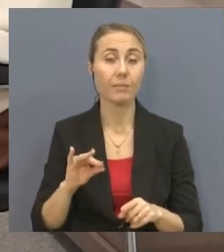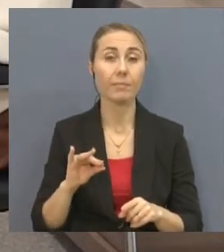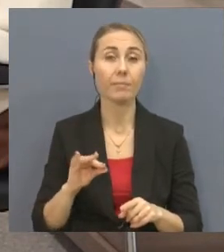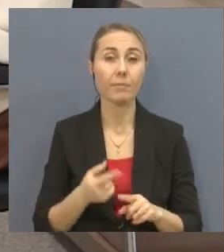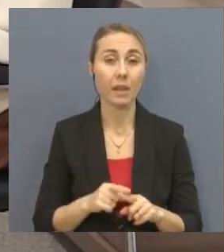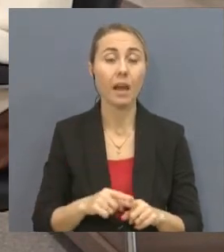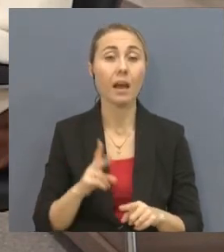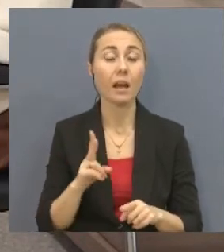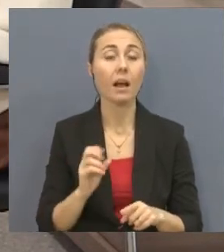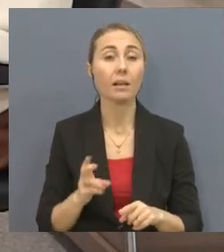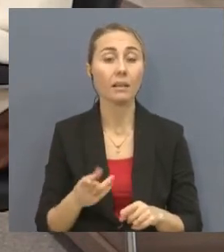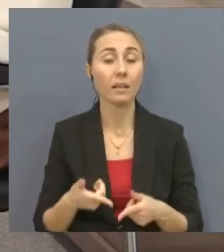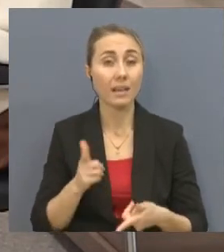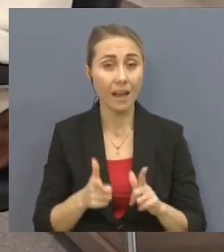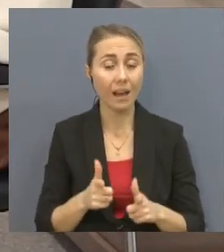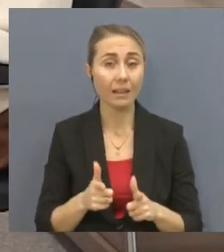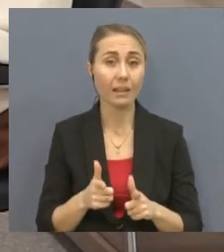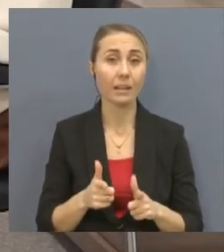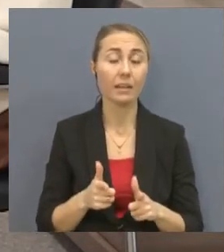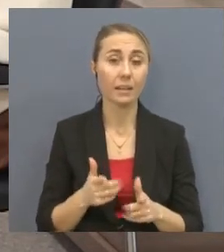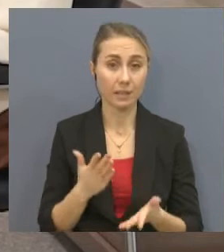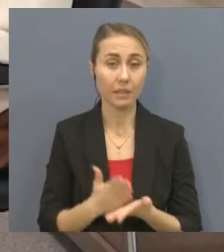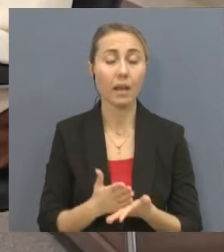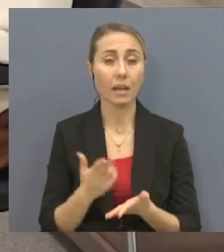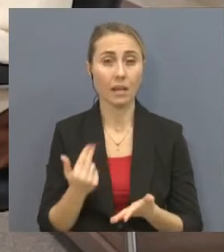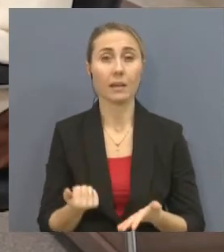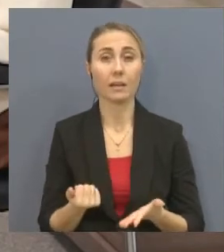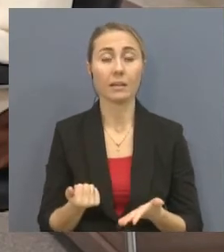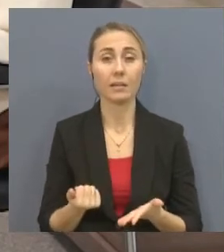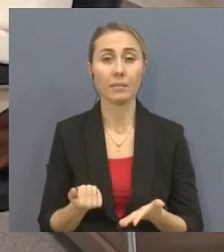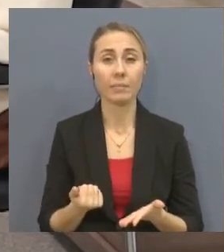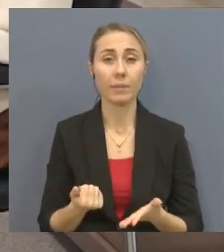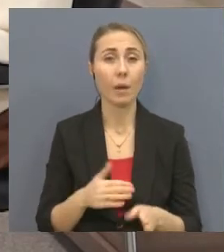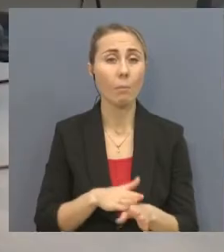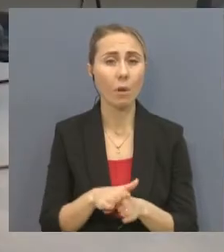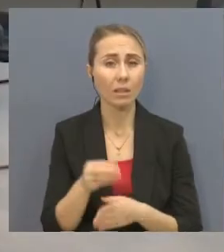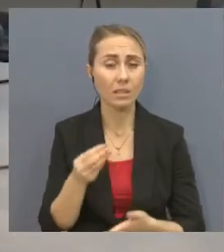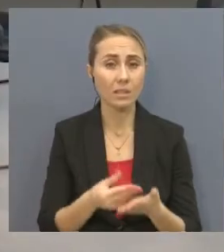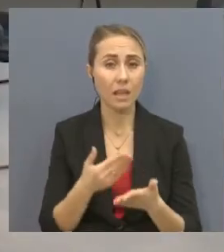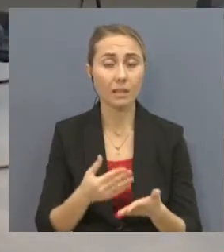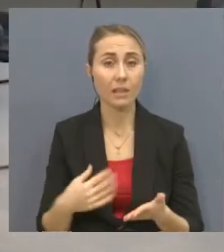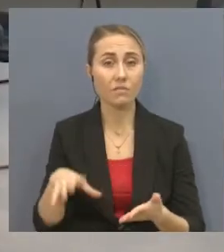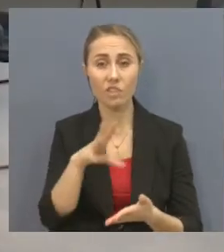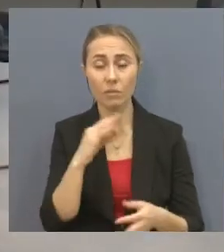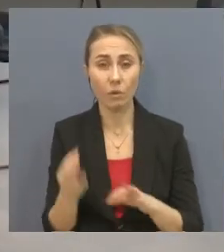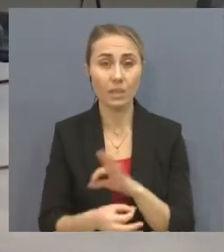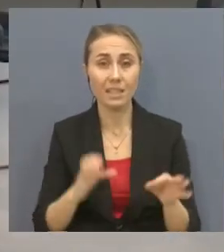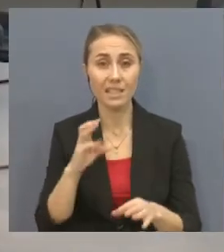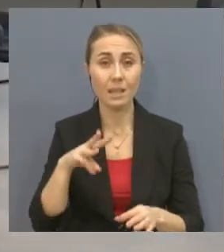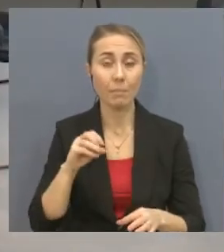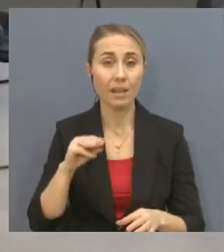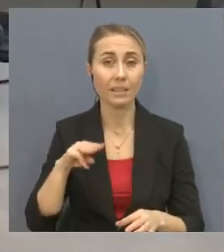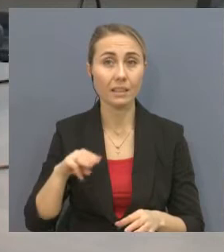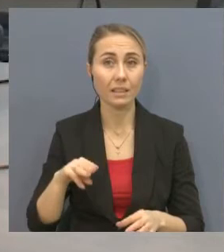реально ли это да только для полноценной реализации всего проекта smart city